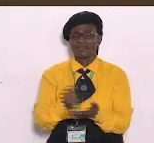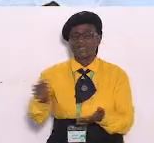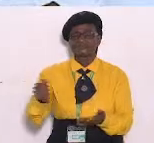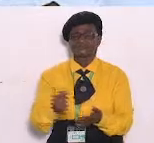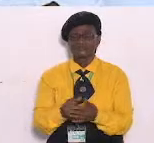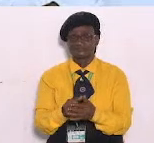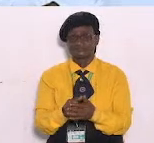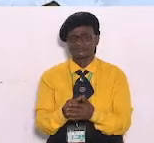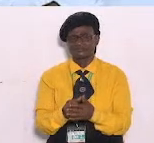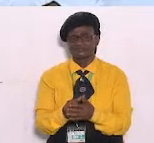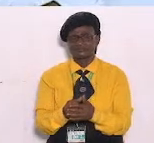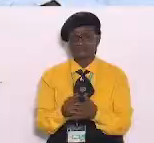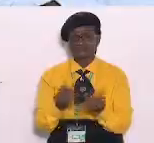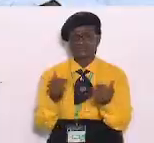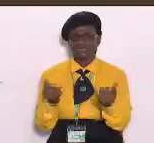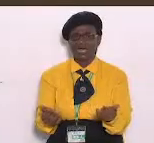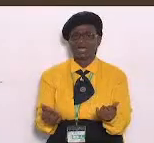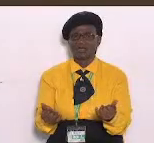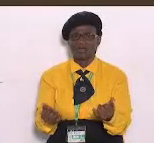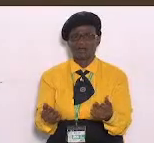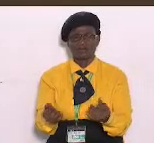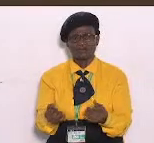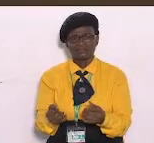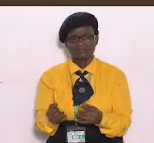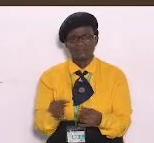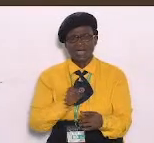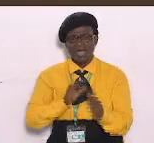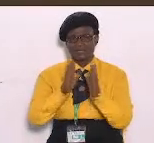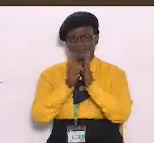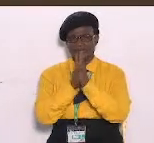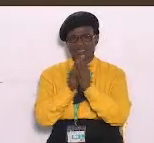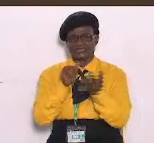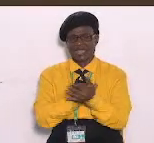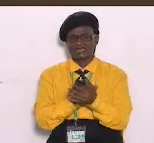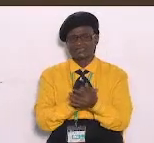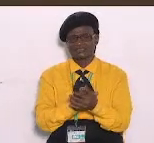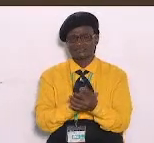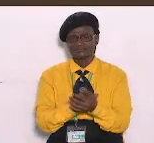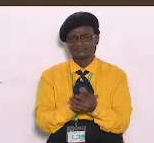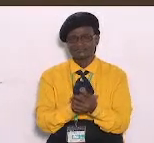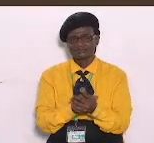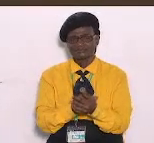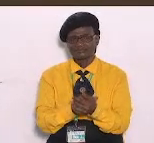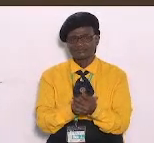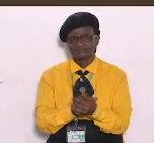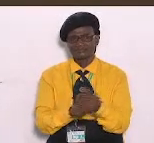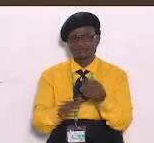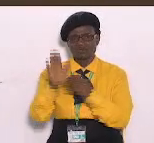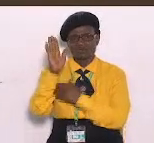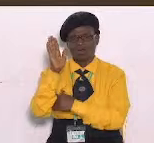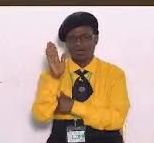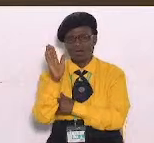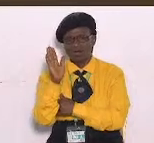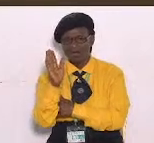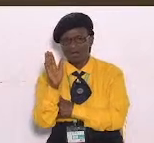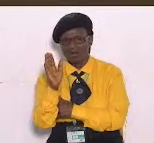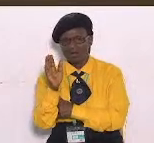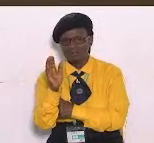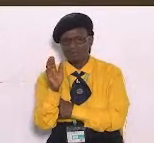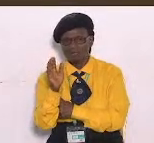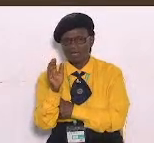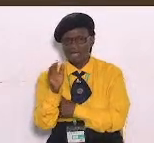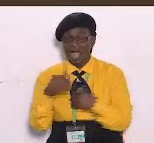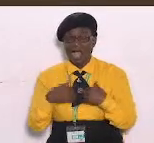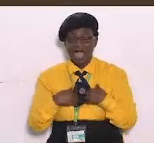il pouvoira cela pour toi je prie à ce que Dieu